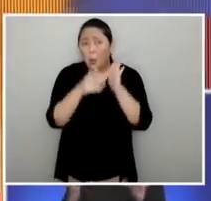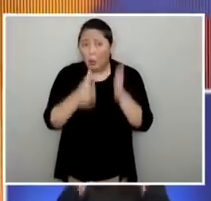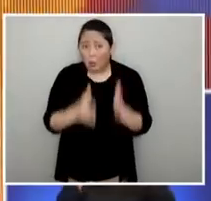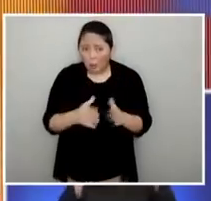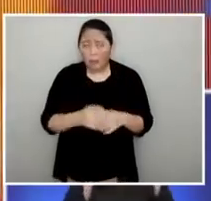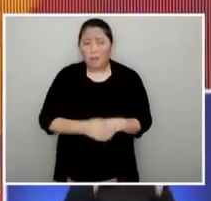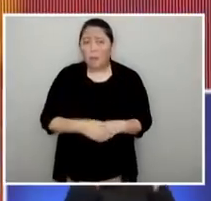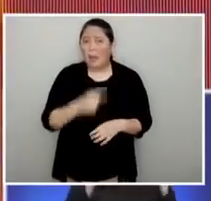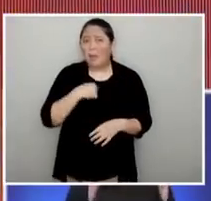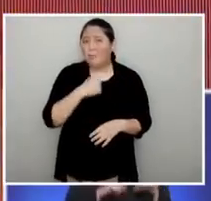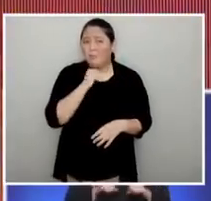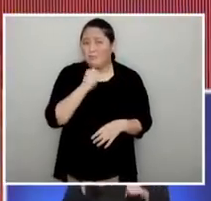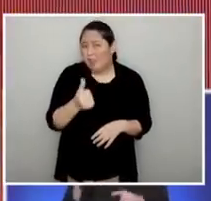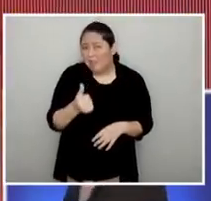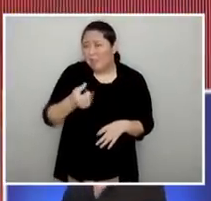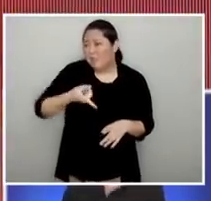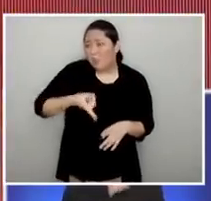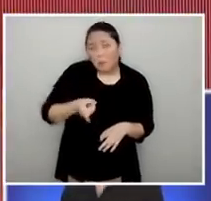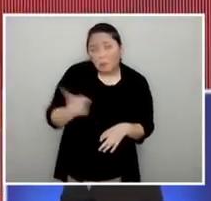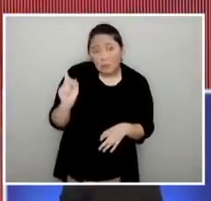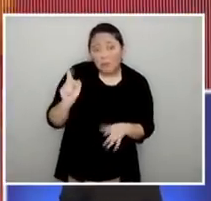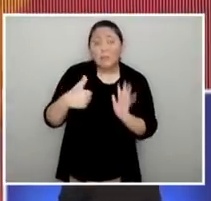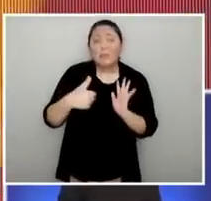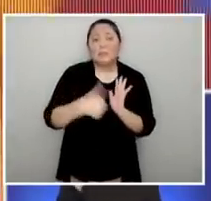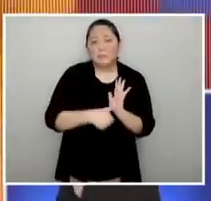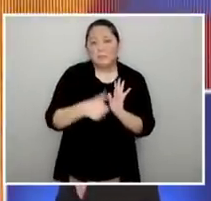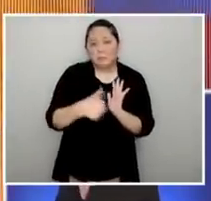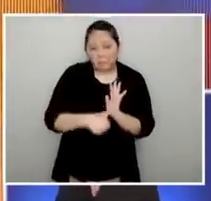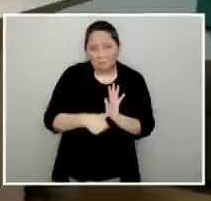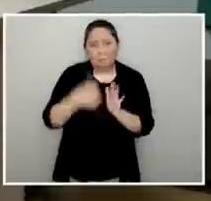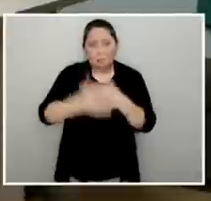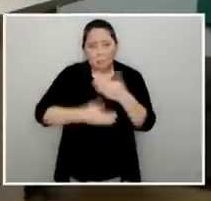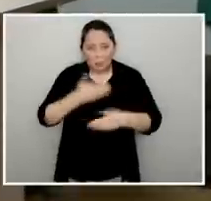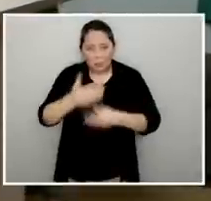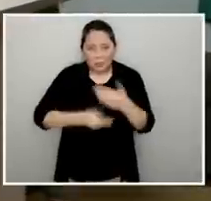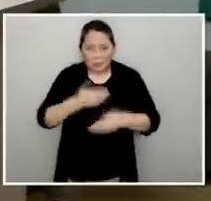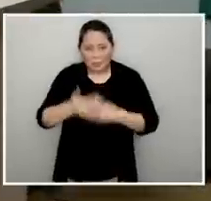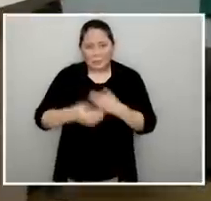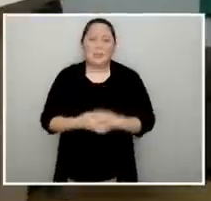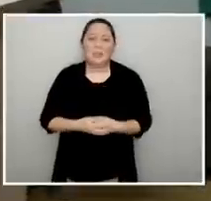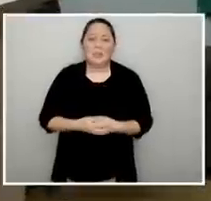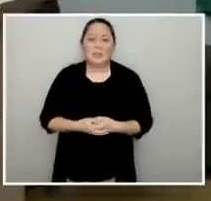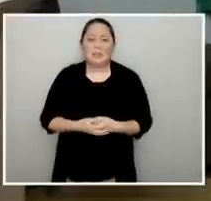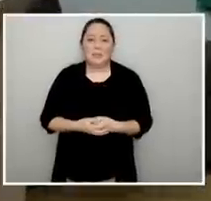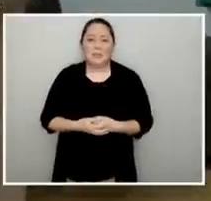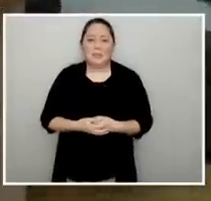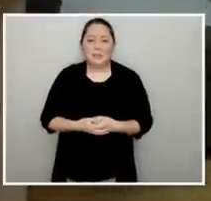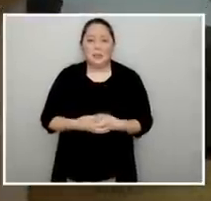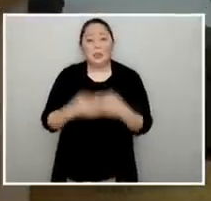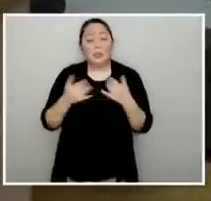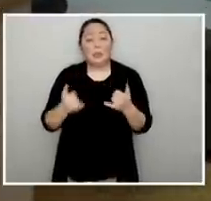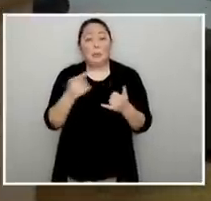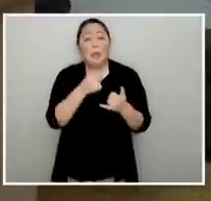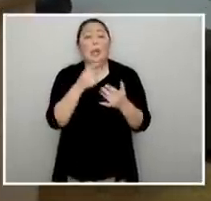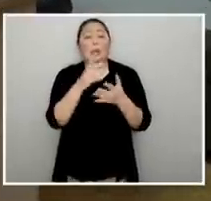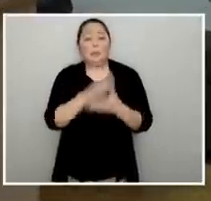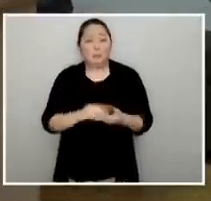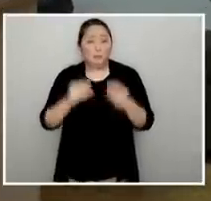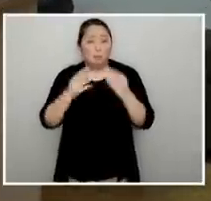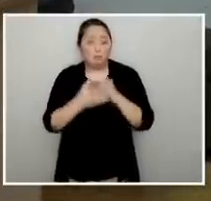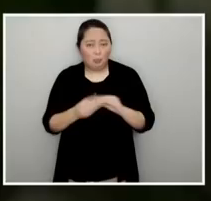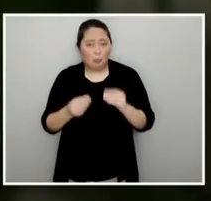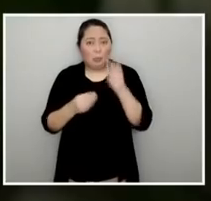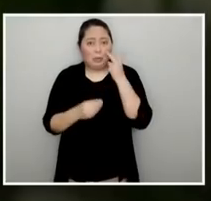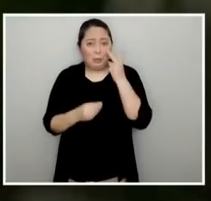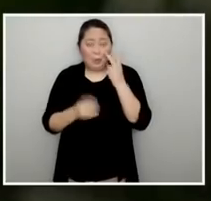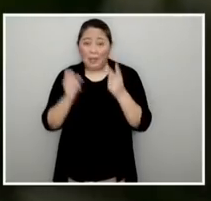When in fact, ang mismong vaccination will expose you to infection. Kung nangyari ulit, nag-alert niya. Sakaling pala rin,